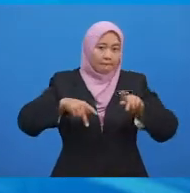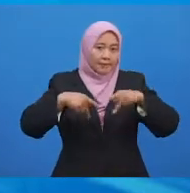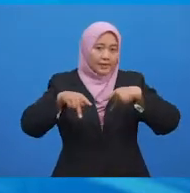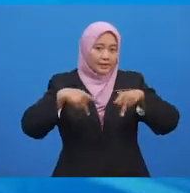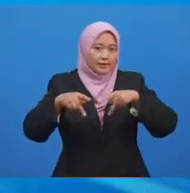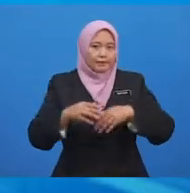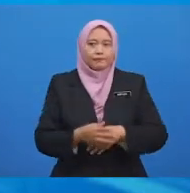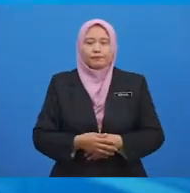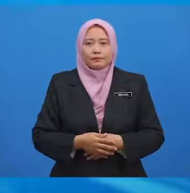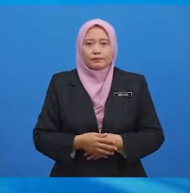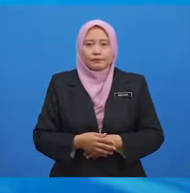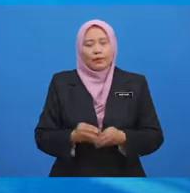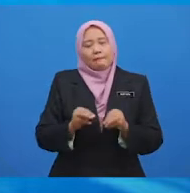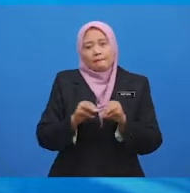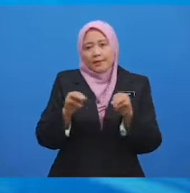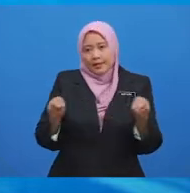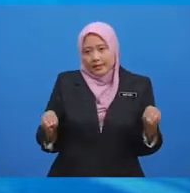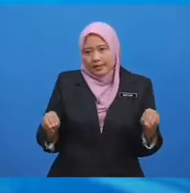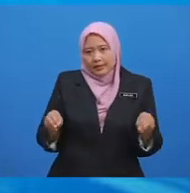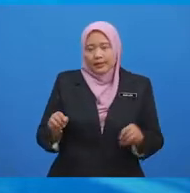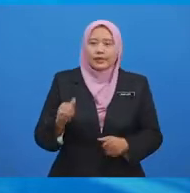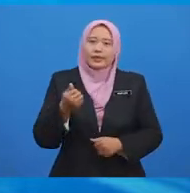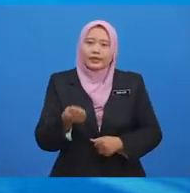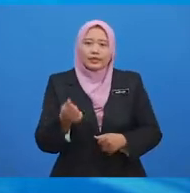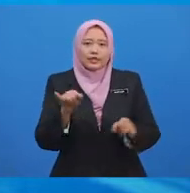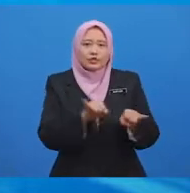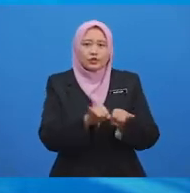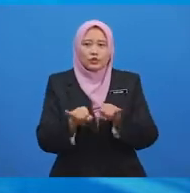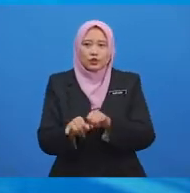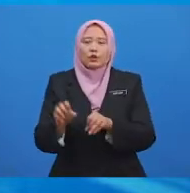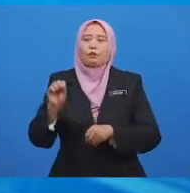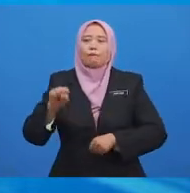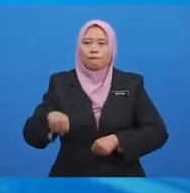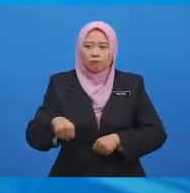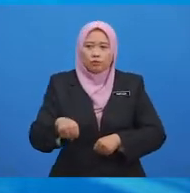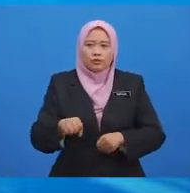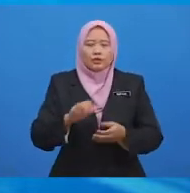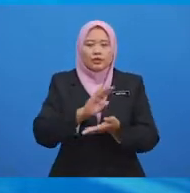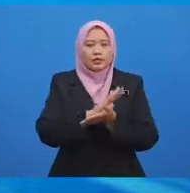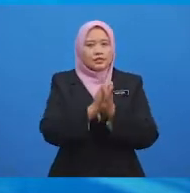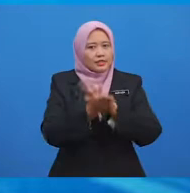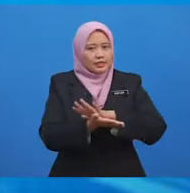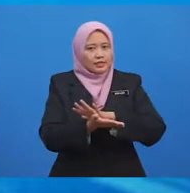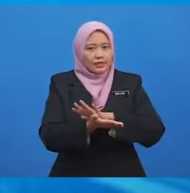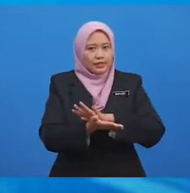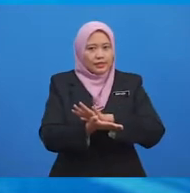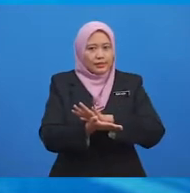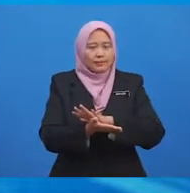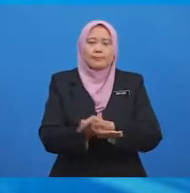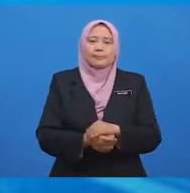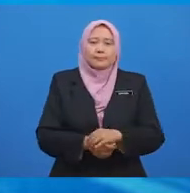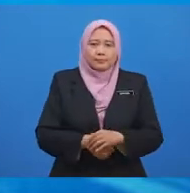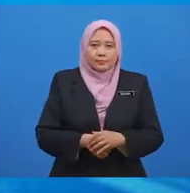Malah, ia juga boleh dijadikan sebagai sumber pendapatan